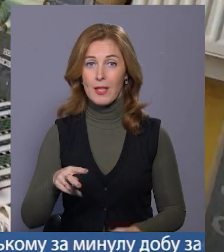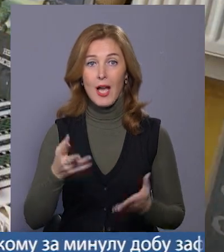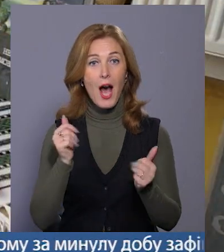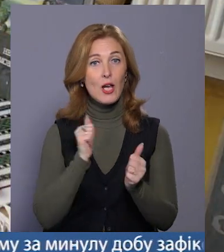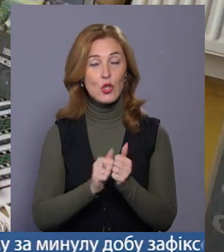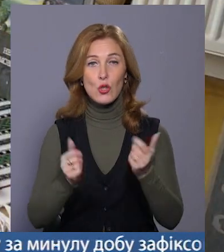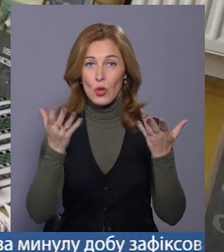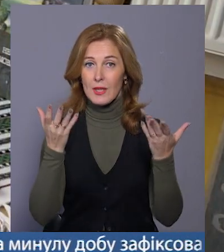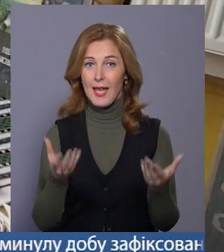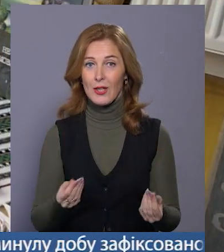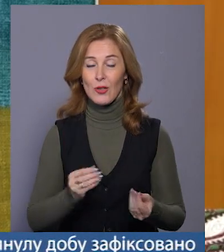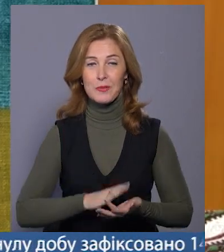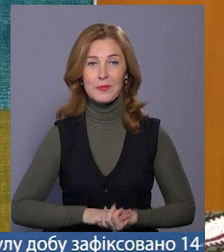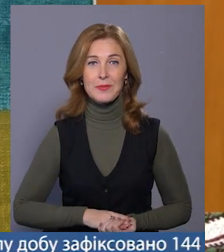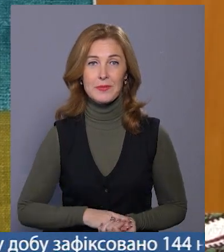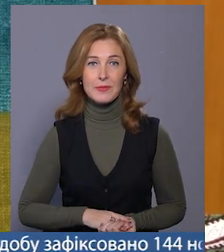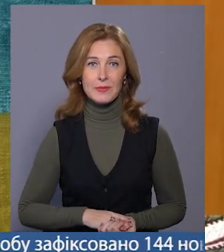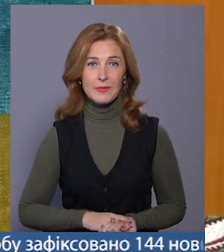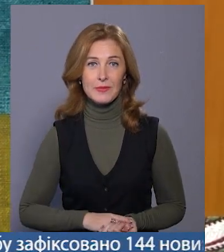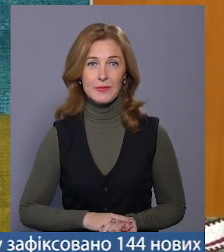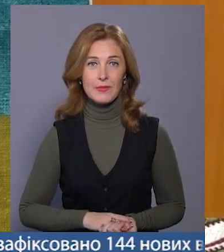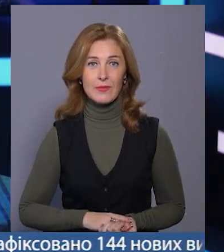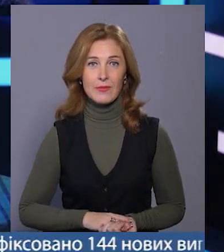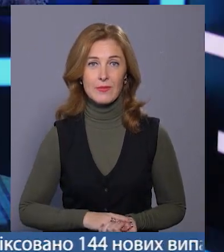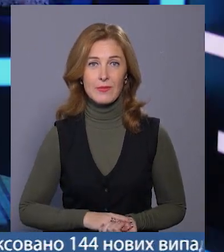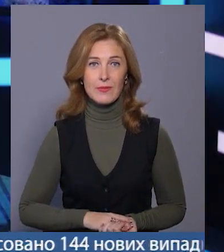щоденно. Аліна Косарева, Юрій Старушкін, новини міста.